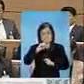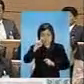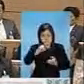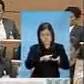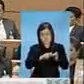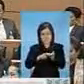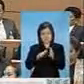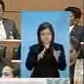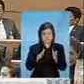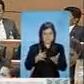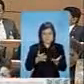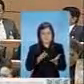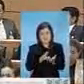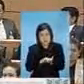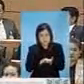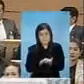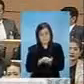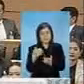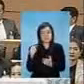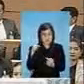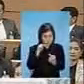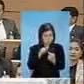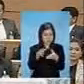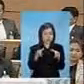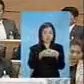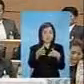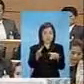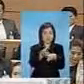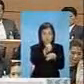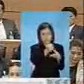กัดฟันรับเรื่องแต่ท่านบอกว่ามีคือเรื่องนี้ฮะ